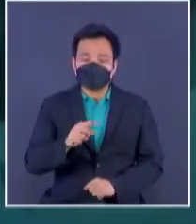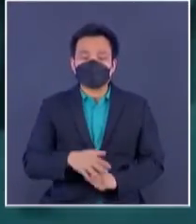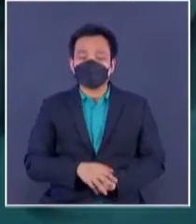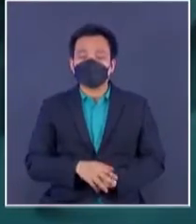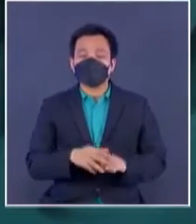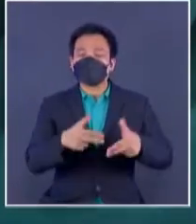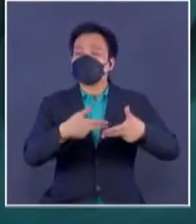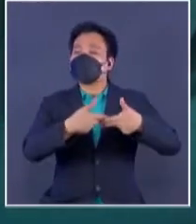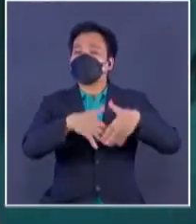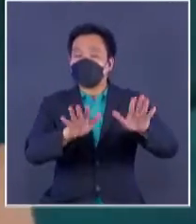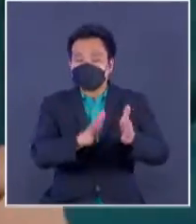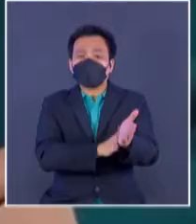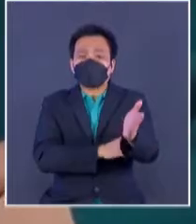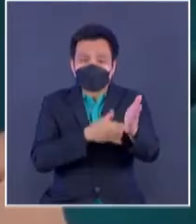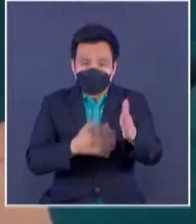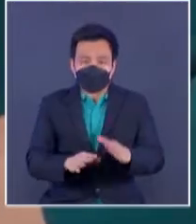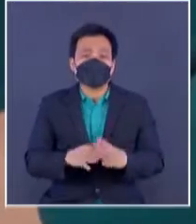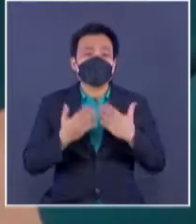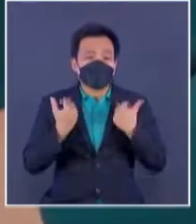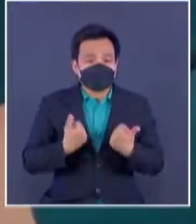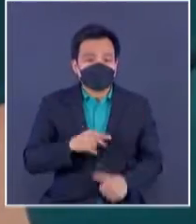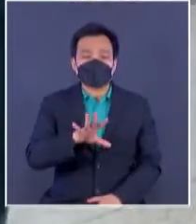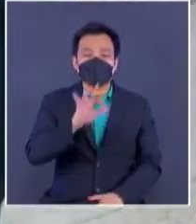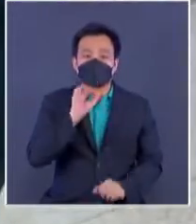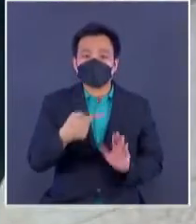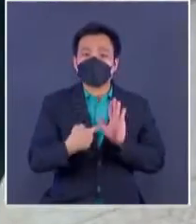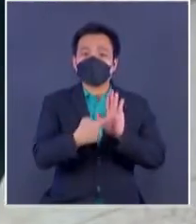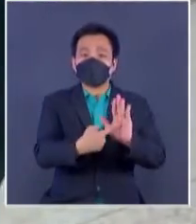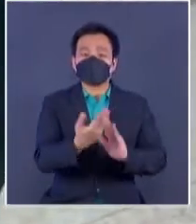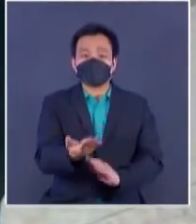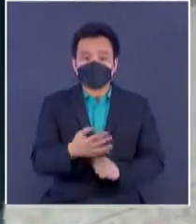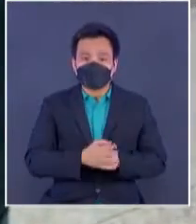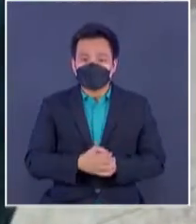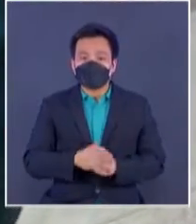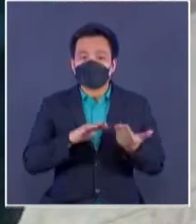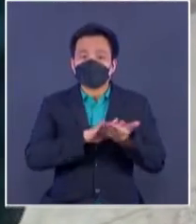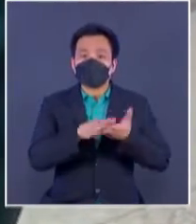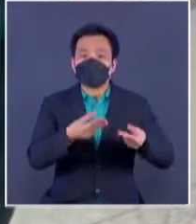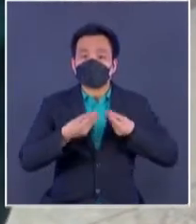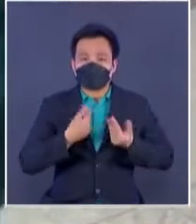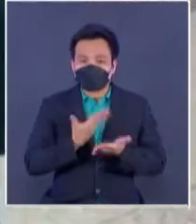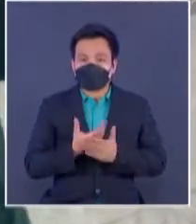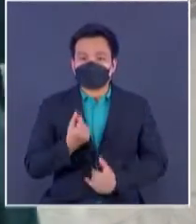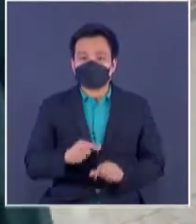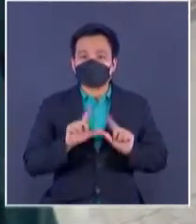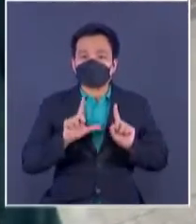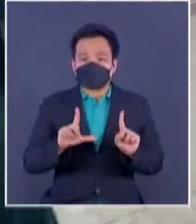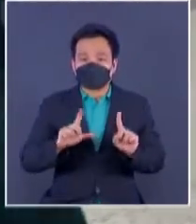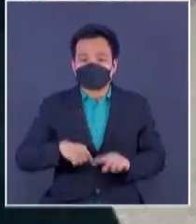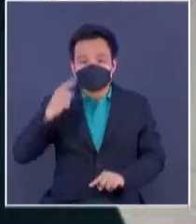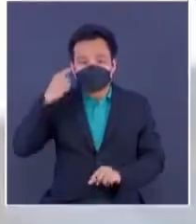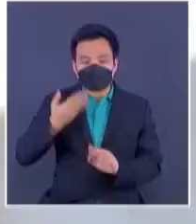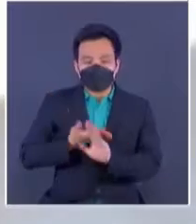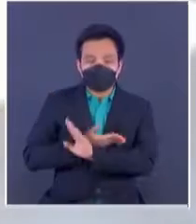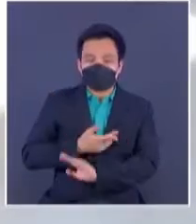นี้เกิดขึ้นมานานแล้วนะคะจึงอยากให้กรณีนี้เนี่ยเป็นเคสตัวอย่างรับคำขอโทษเป็นเงินสดเท่านั้นค่ะคนจะได้คิดก่อน